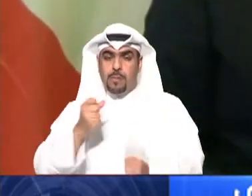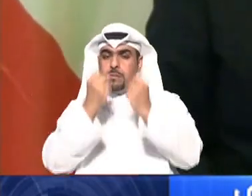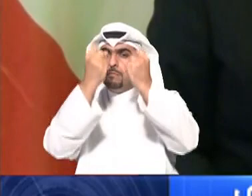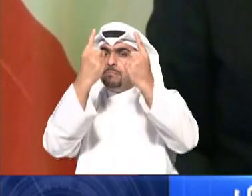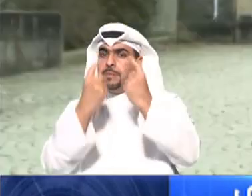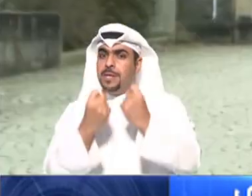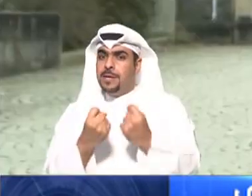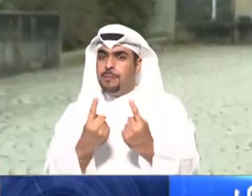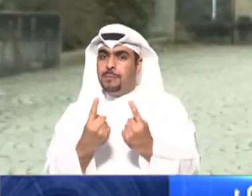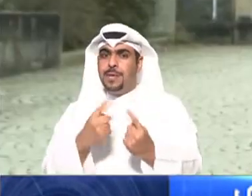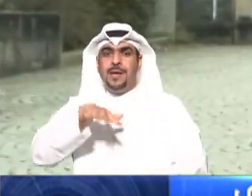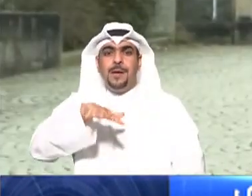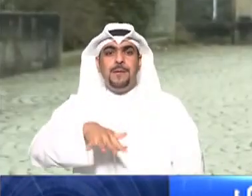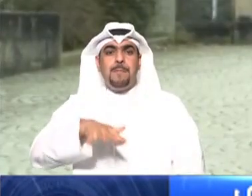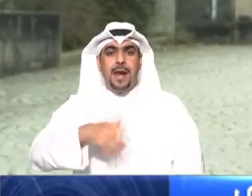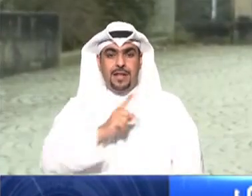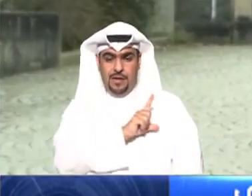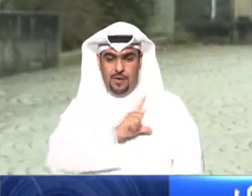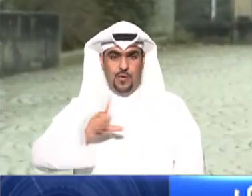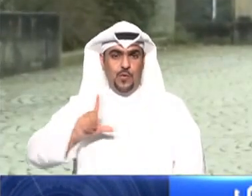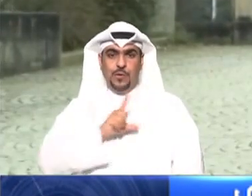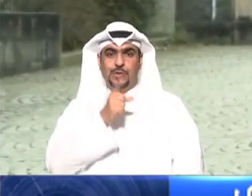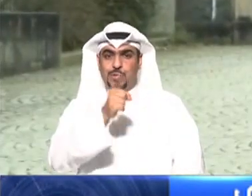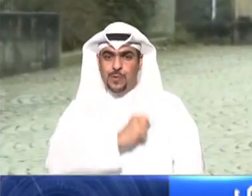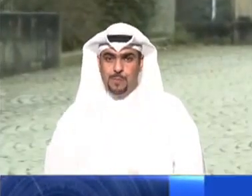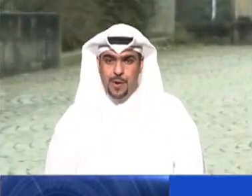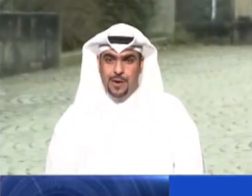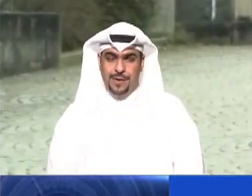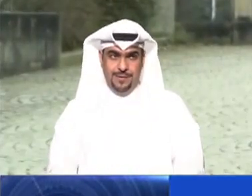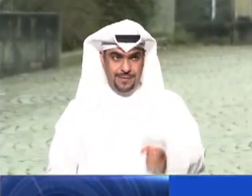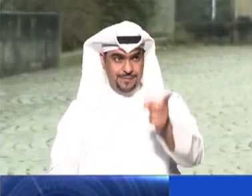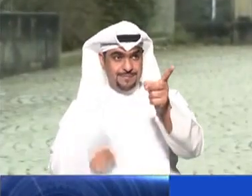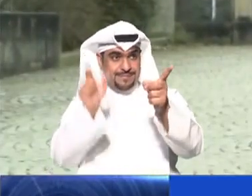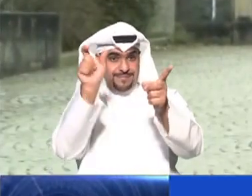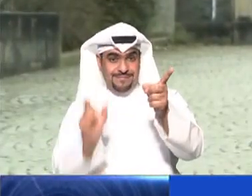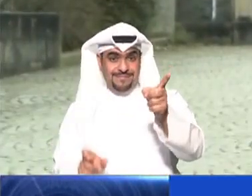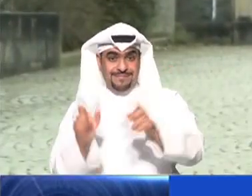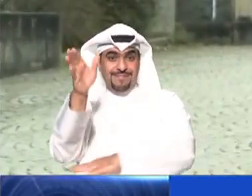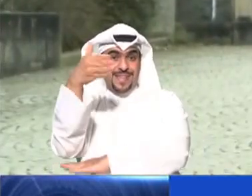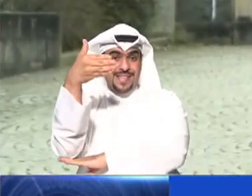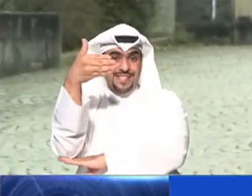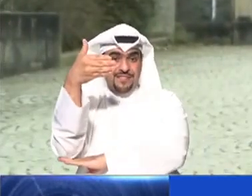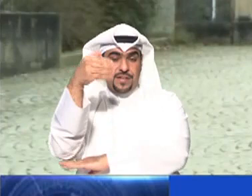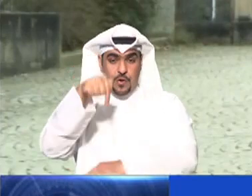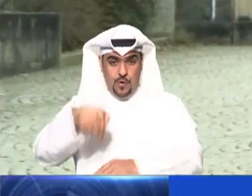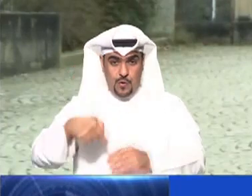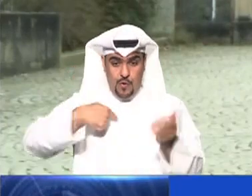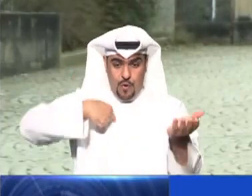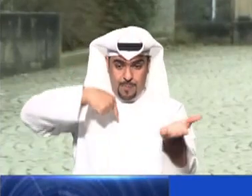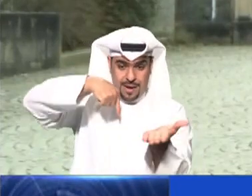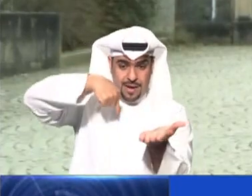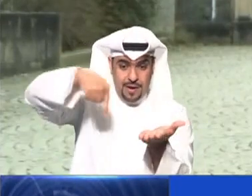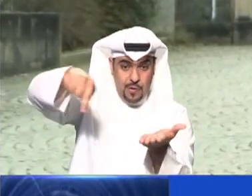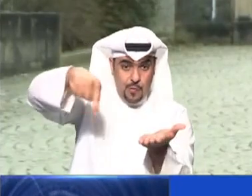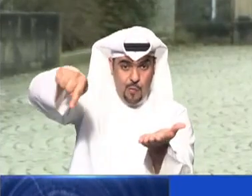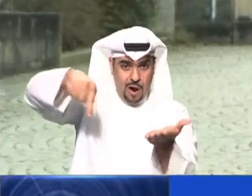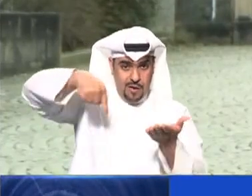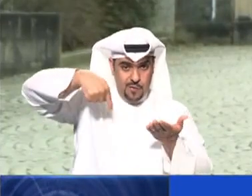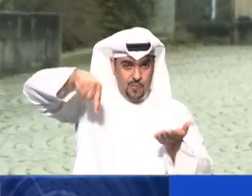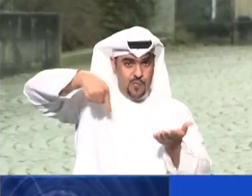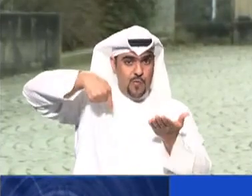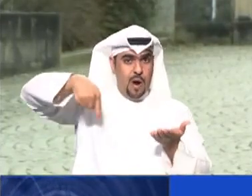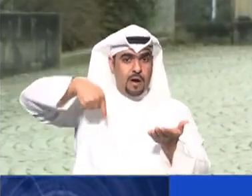العالم. مما لا شك فيه أن توقيع البروتوكول الإضافي مع دوقية لوكسمبورغ اليوم يعكس عدة